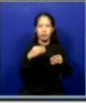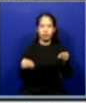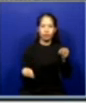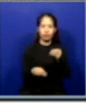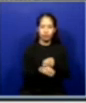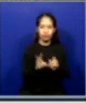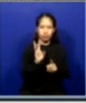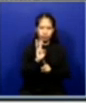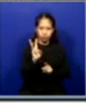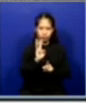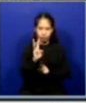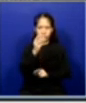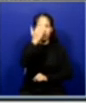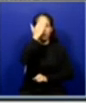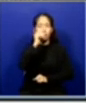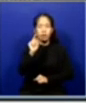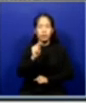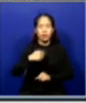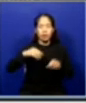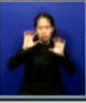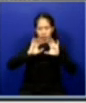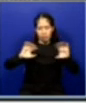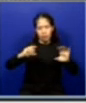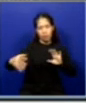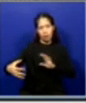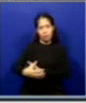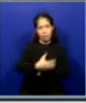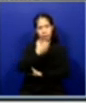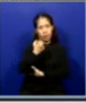ทำไมรัฐบาลมีอำนาจล้นเ